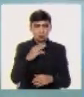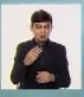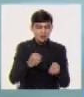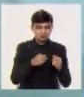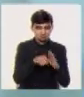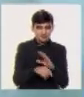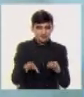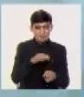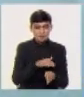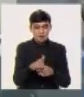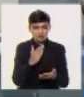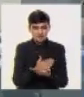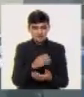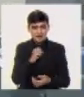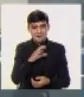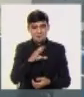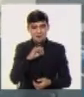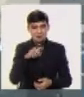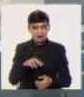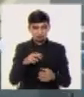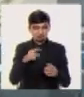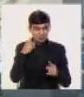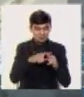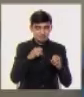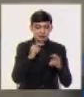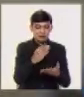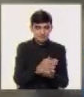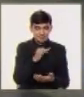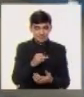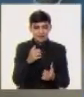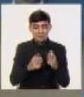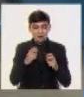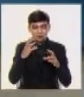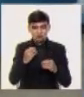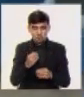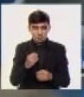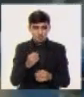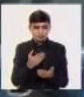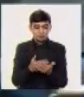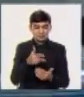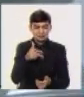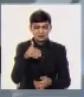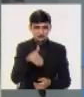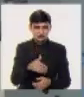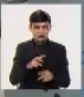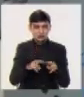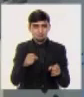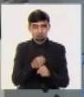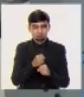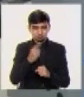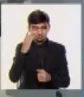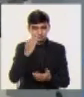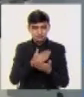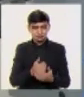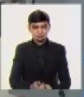стране полностью оснащены аппаратами ИВЛ. На заводе готовы при необходимости произвести еще не менее 3000 единиц такого оборудования.